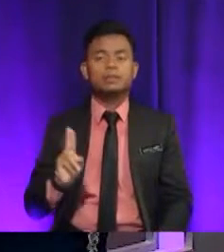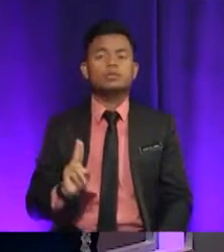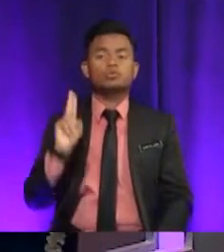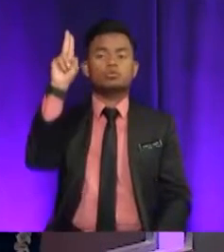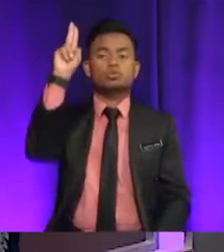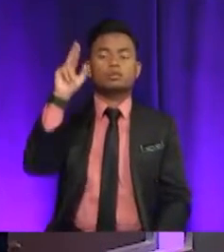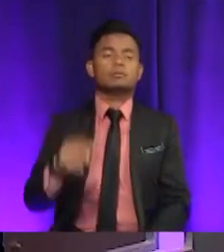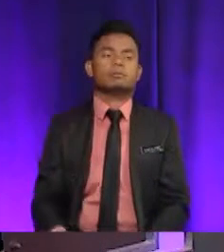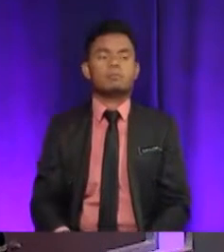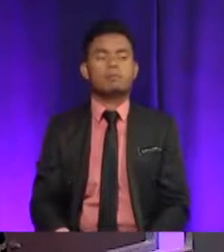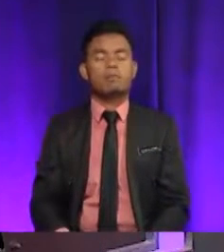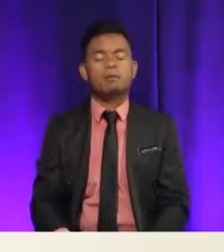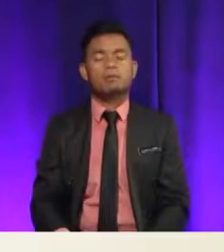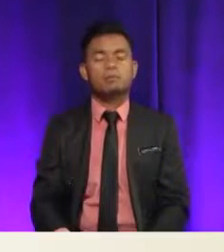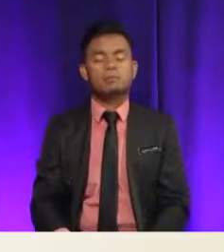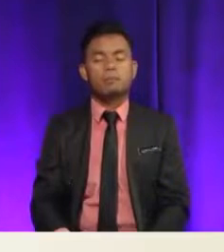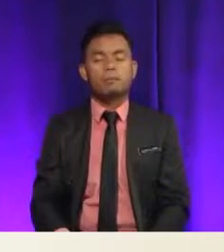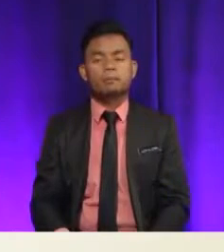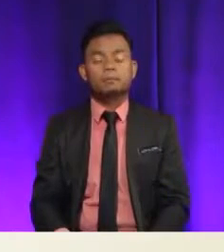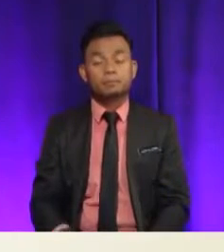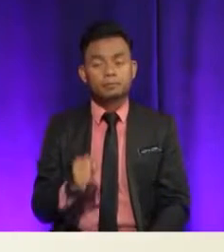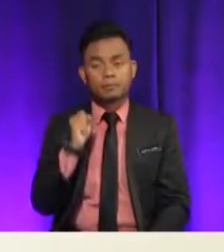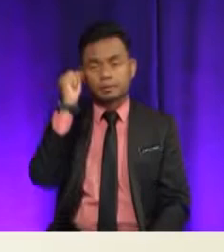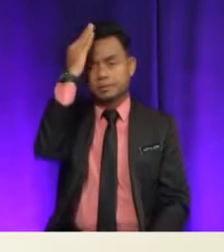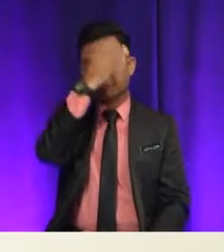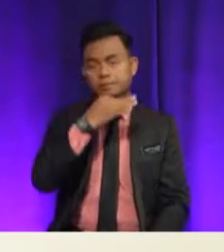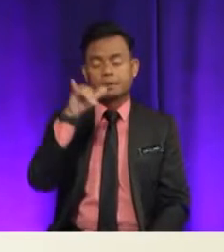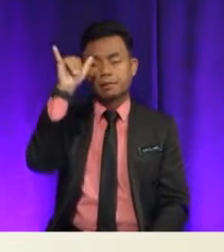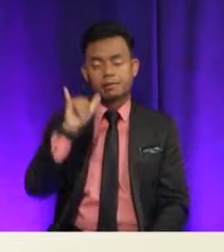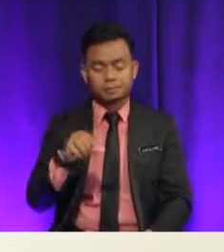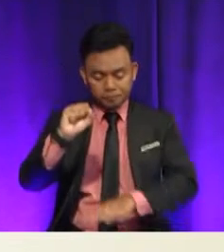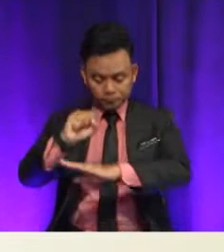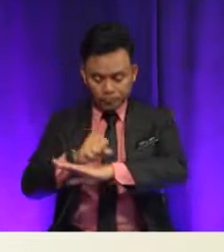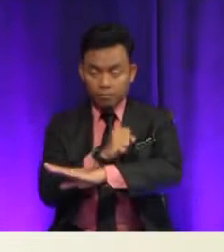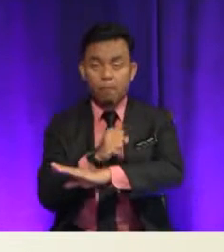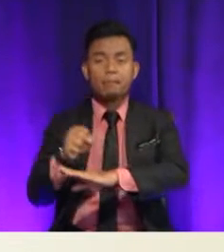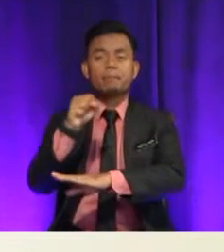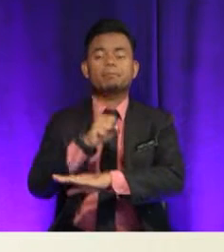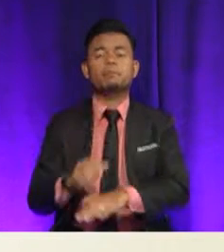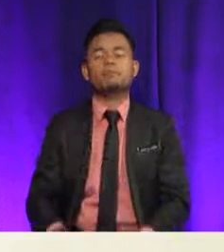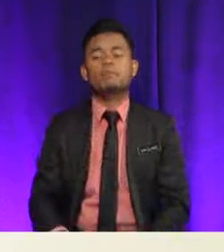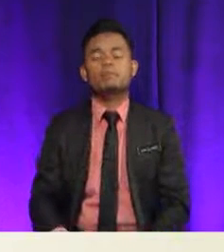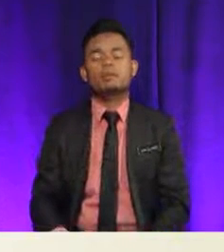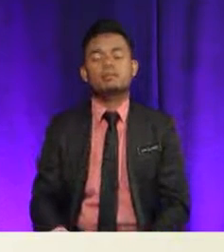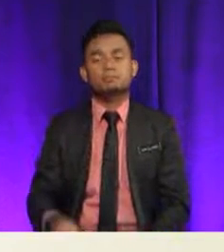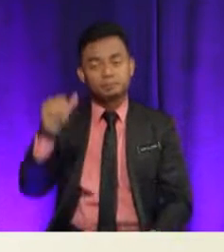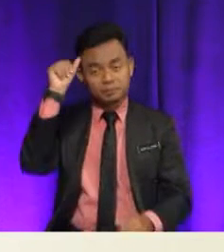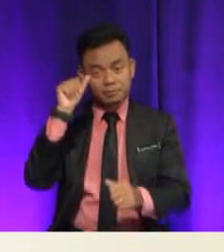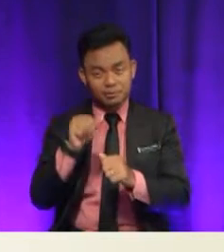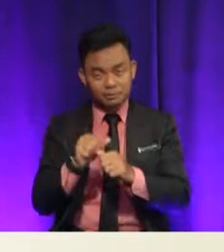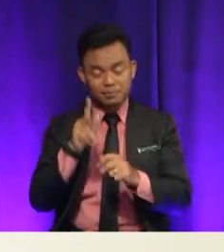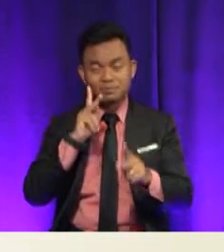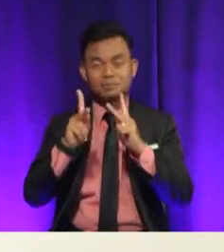unggul ini merupakan sifat yang sempurna Oke Sifa yang sempurna ingat kata kunci itu sifat yang sempurna